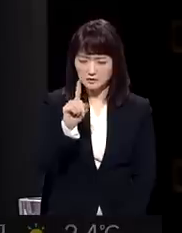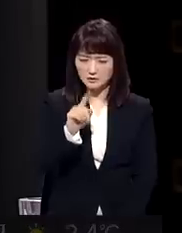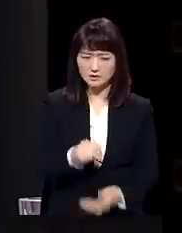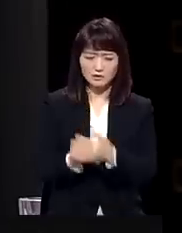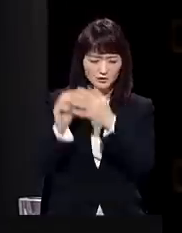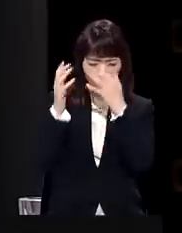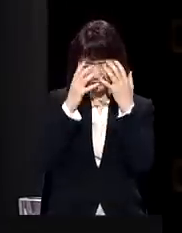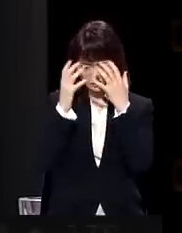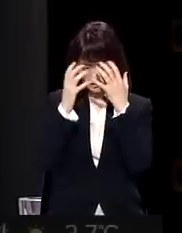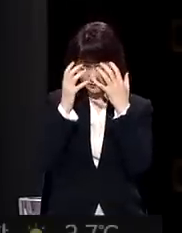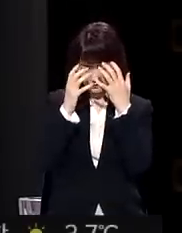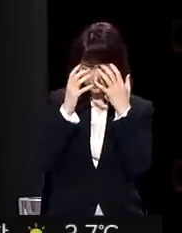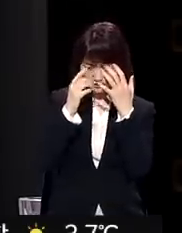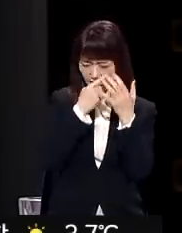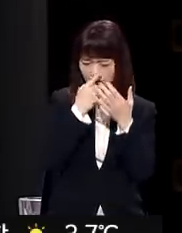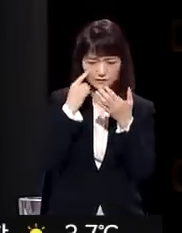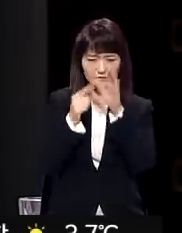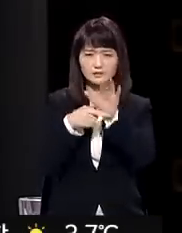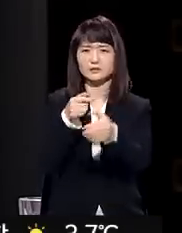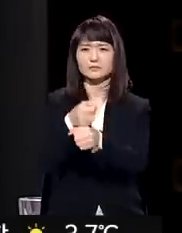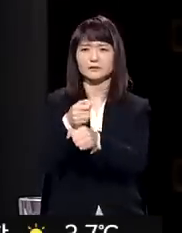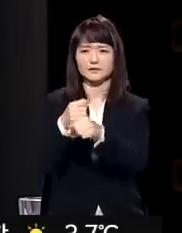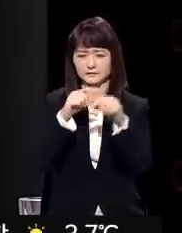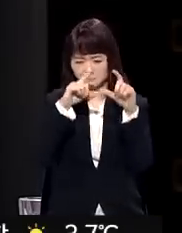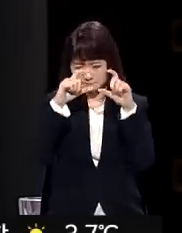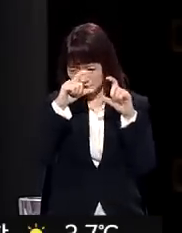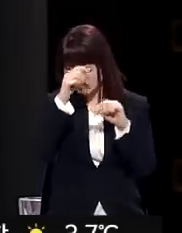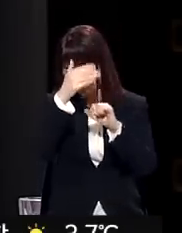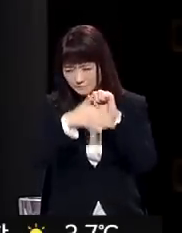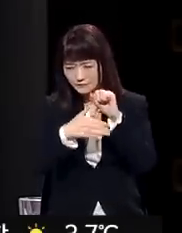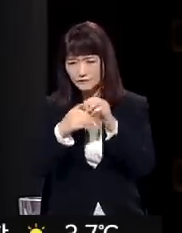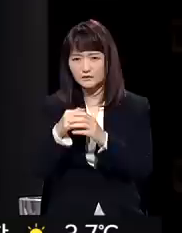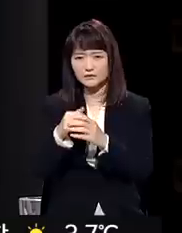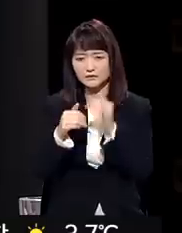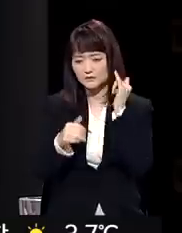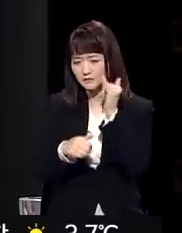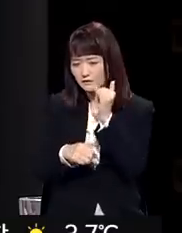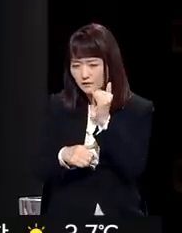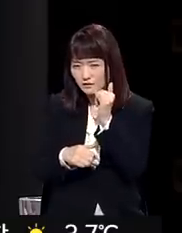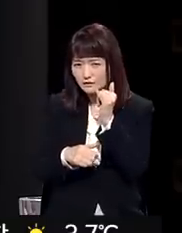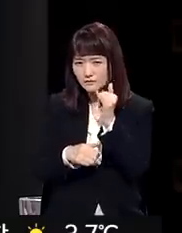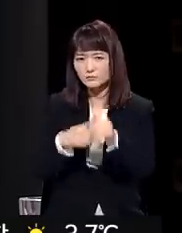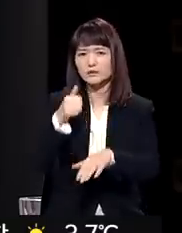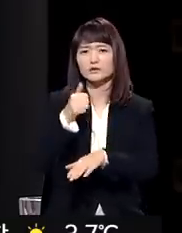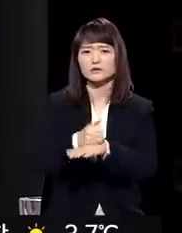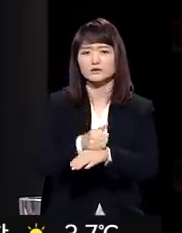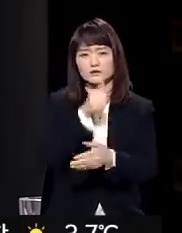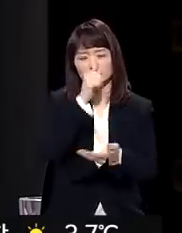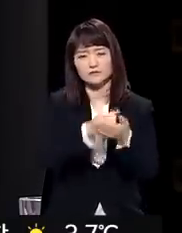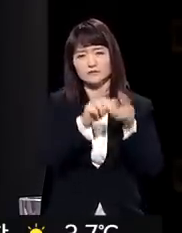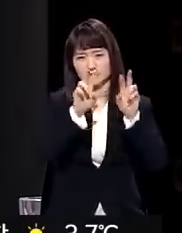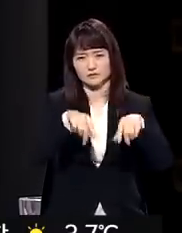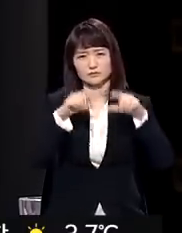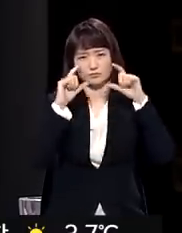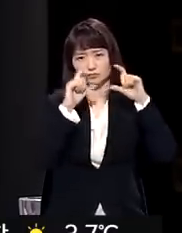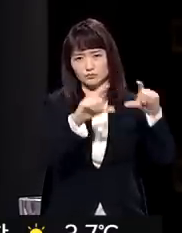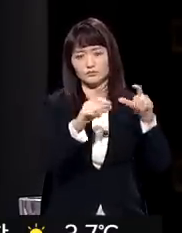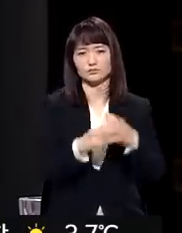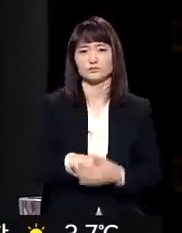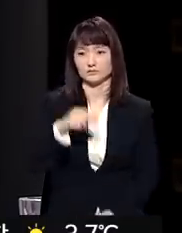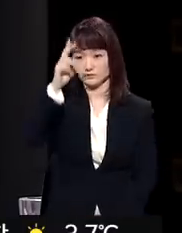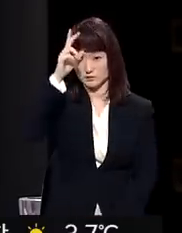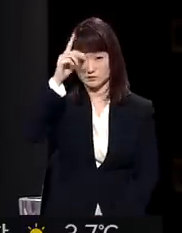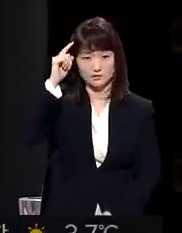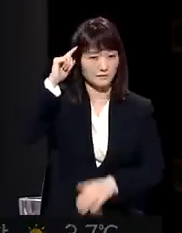막 하고 사진 막 찍고 부재중 전화 남겨놓고 의심스러운데도 뭐가 좀 무죄 나왔습니다 자 검찰은 바로